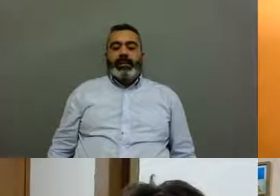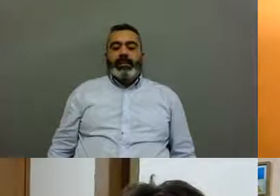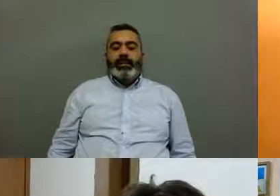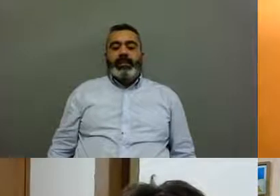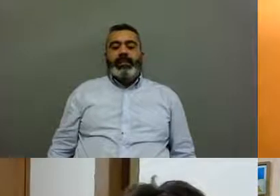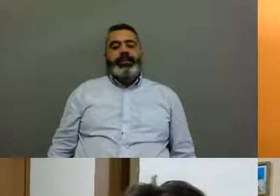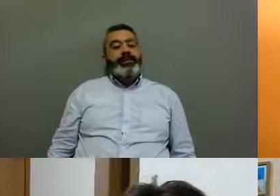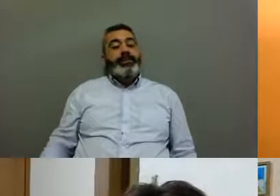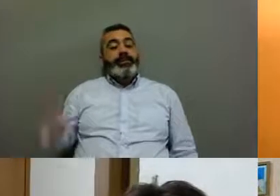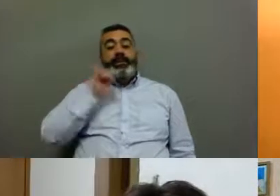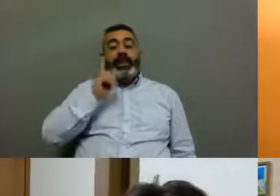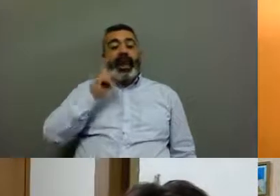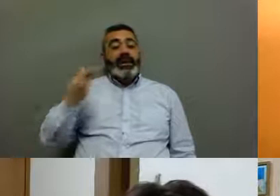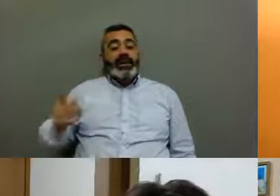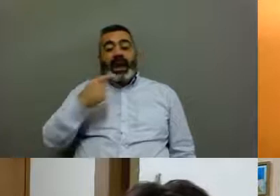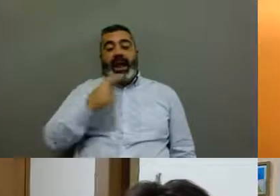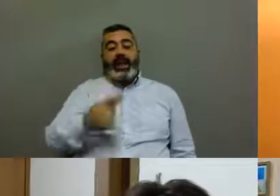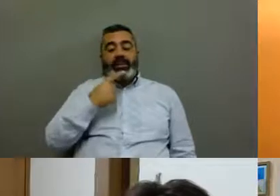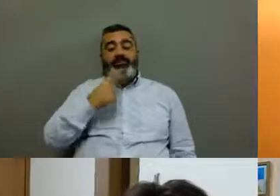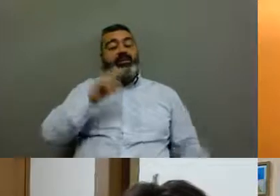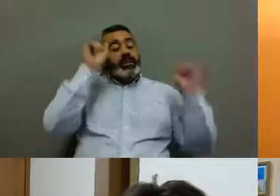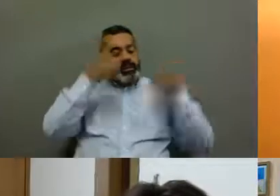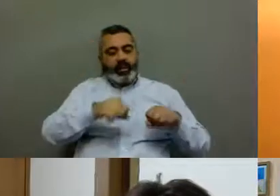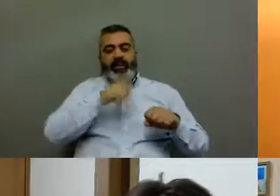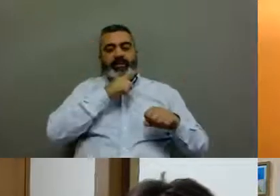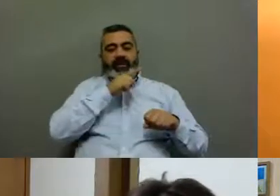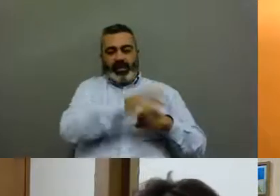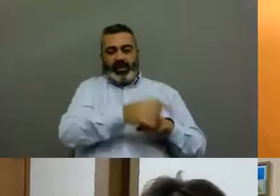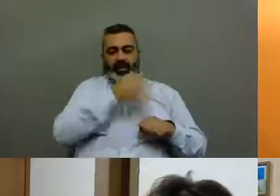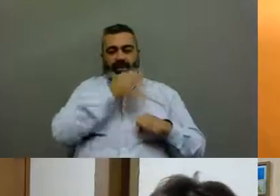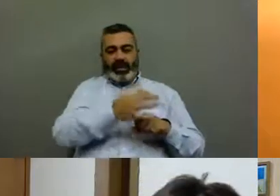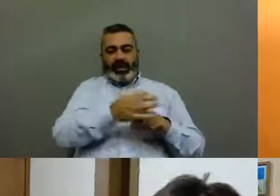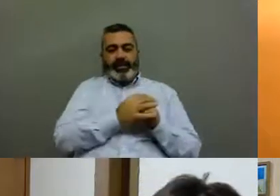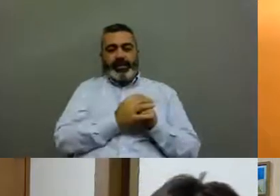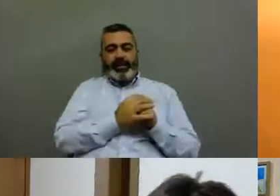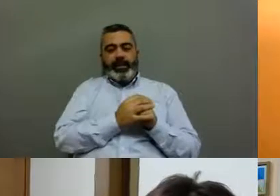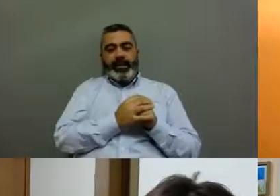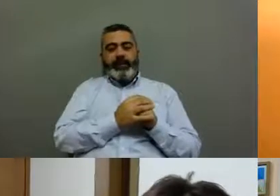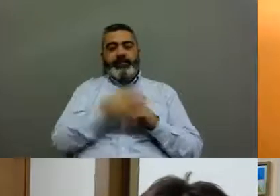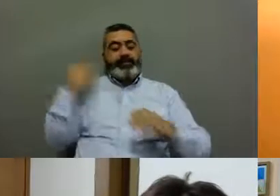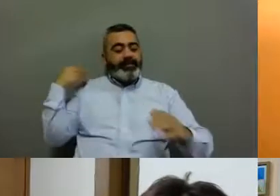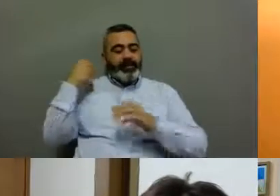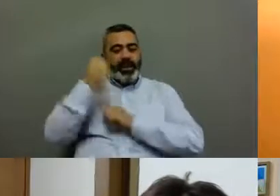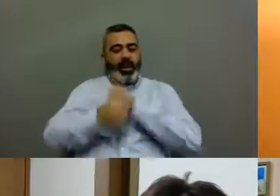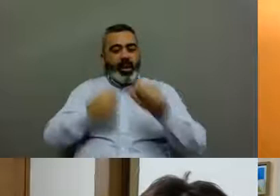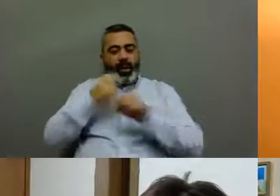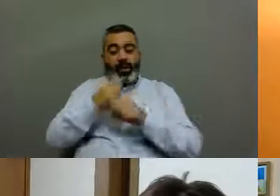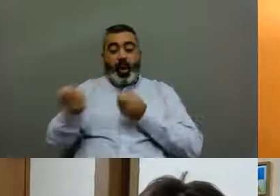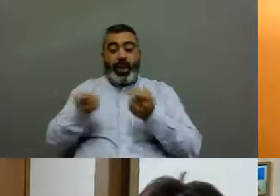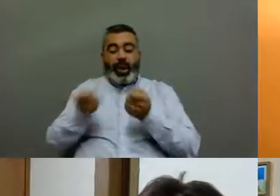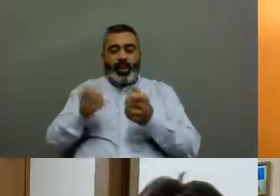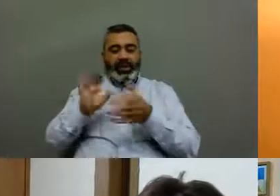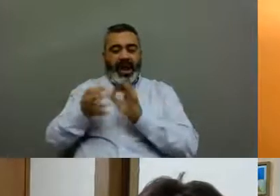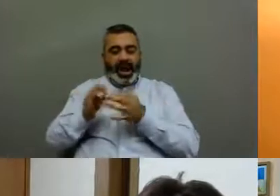Ναι, ήθελα να πω ότι συμφωνώ με αυτό που είπατε εσείς προηγουμένως, ότι τα τελευταία χρόνια μέσα από τις οργανώσεις των ανθρώπων